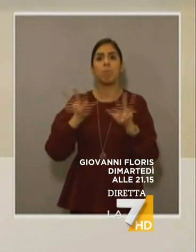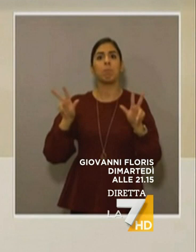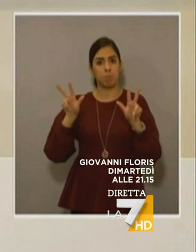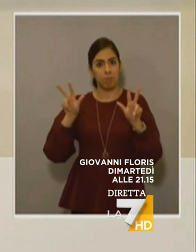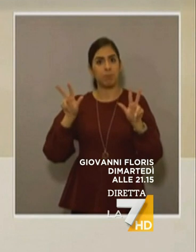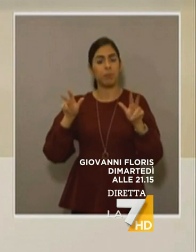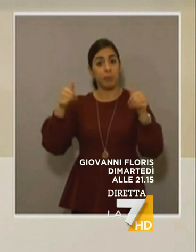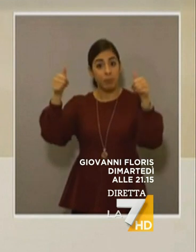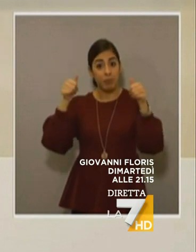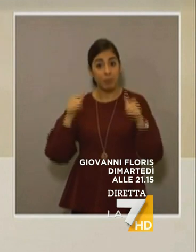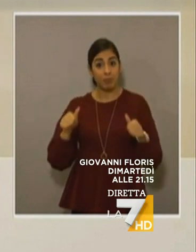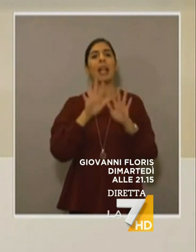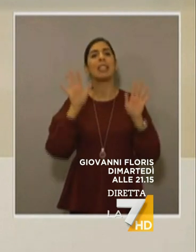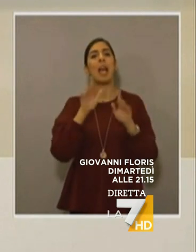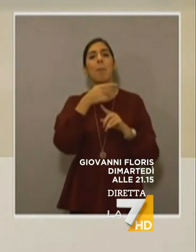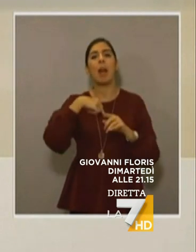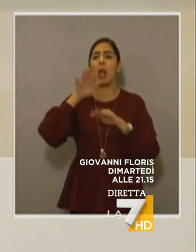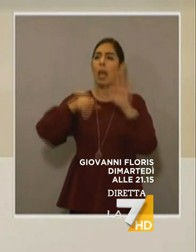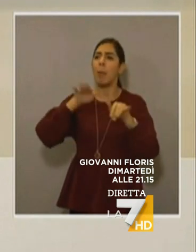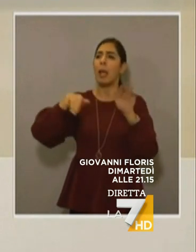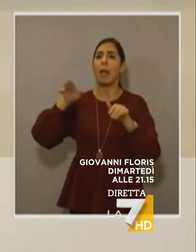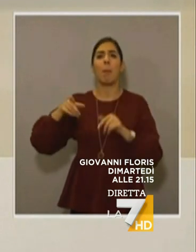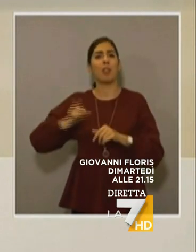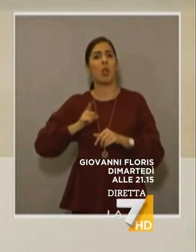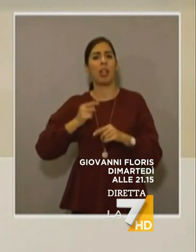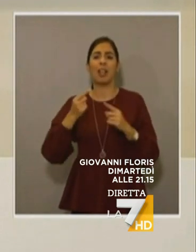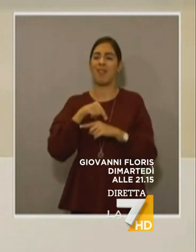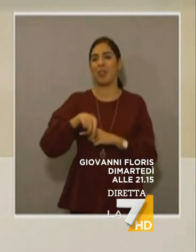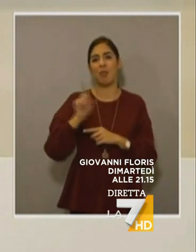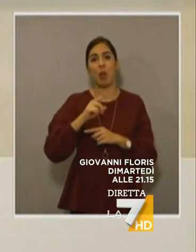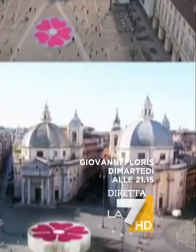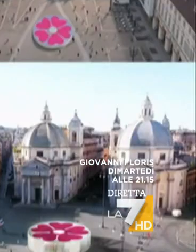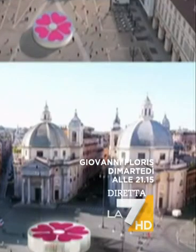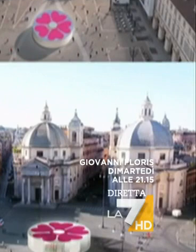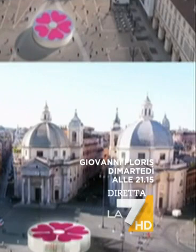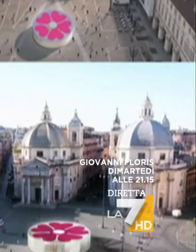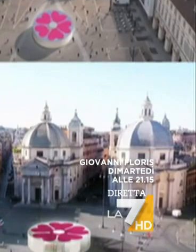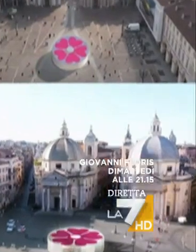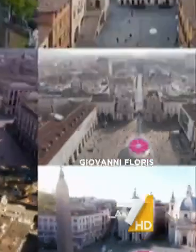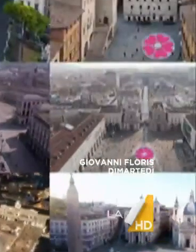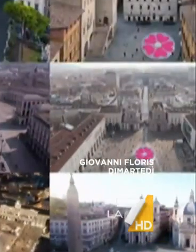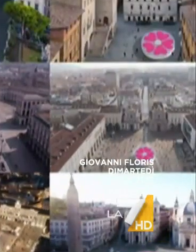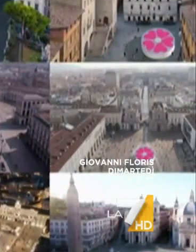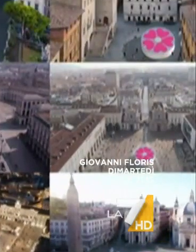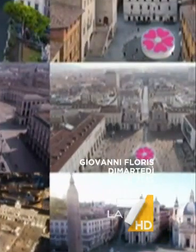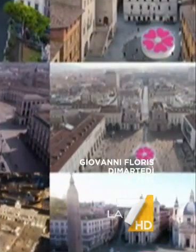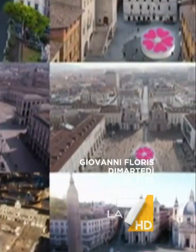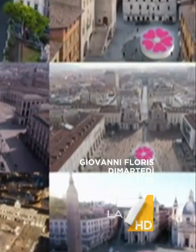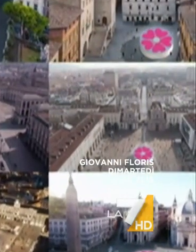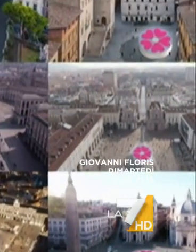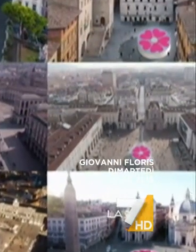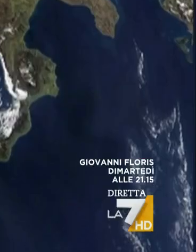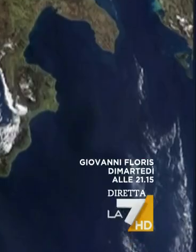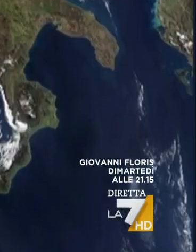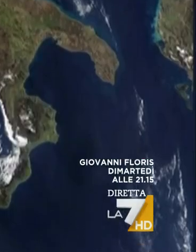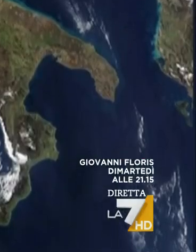per chiedere a 3.000 medici, a 12.000 infermieri di andare a popolare questi fiori,